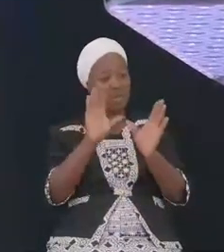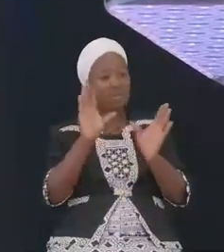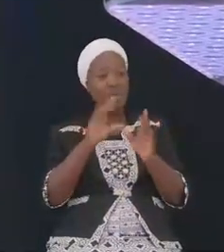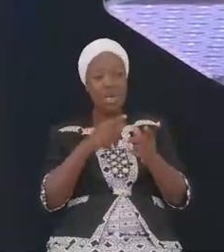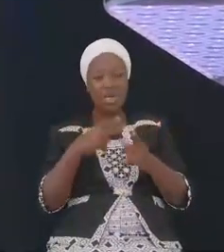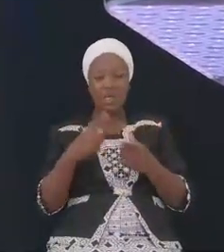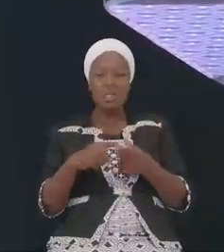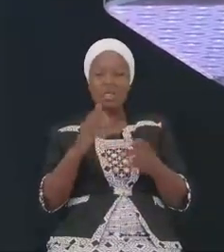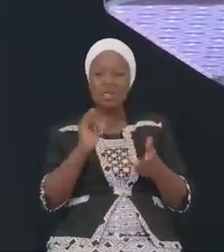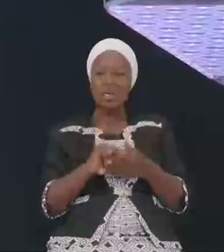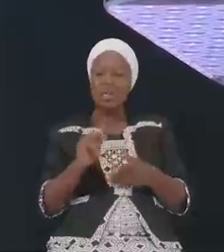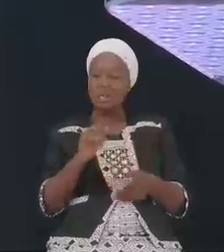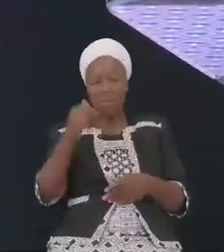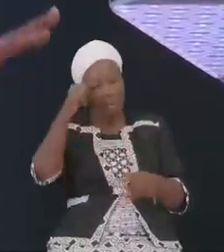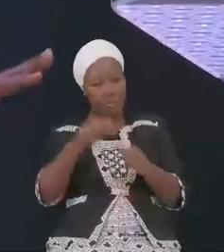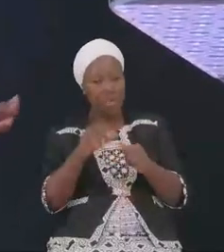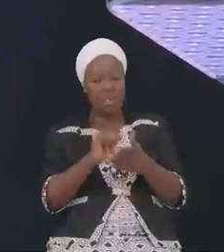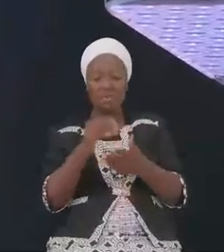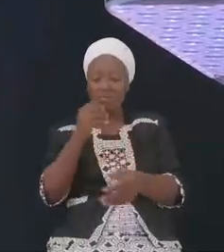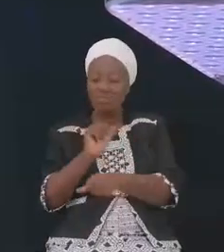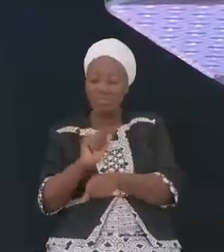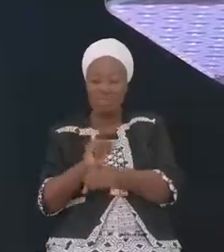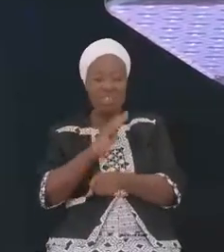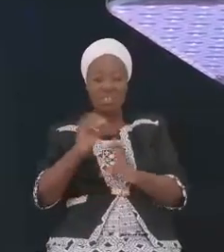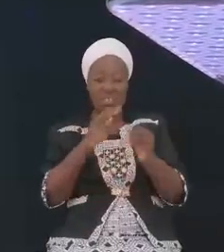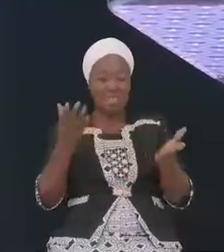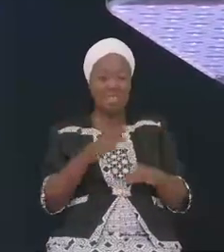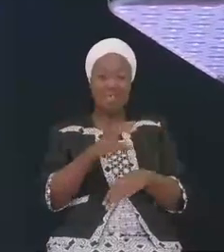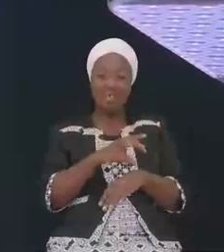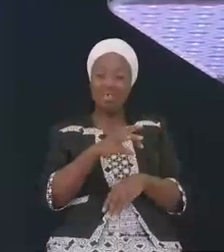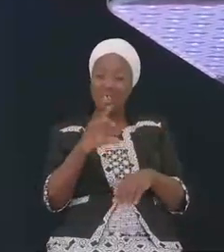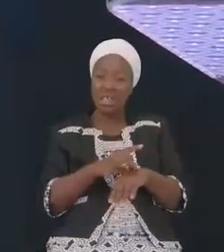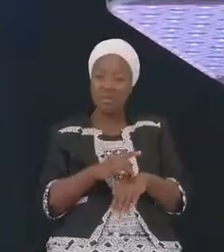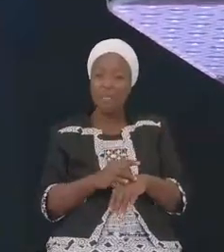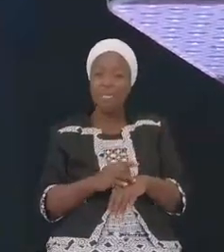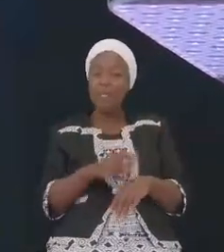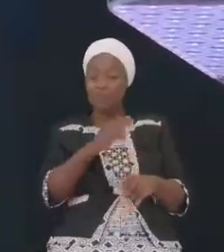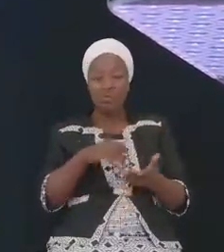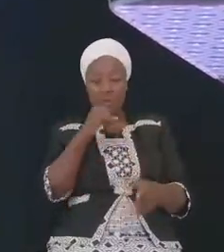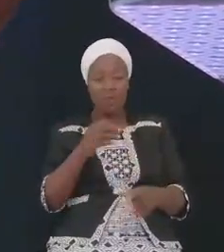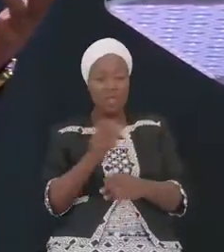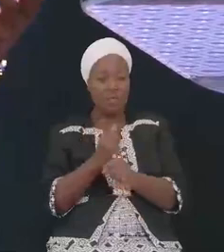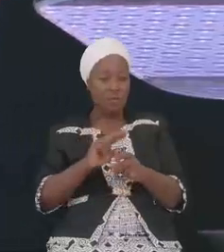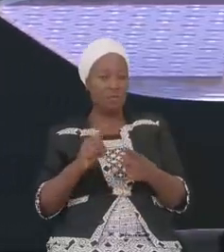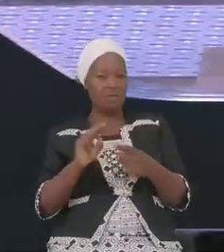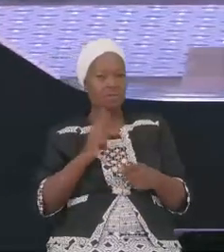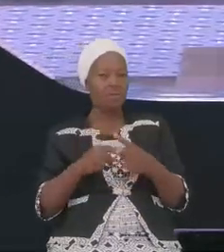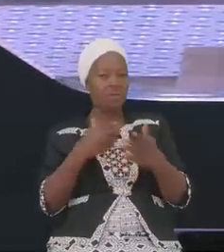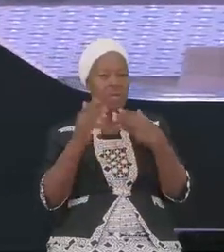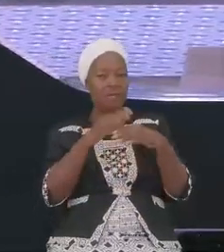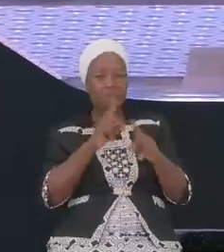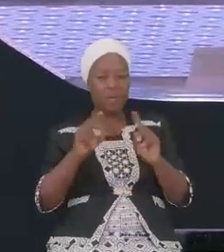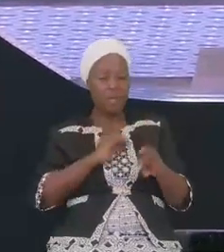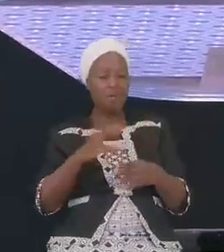l'argent. L'argent est pour le corps. Tout ce qu'on cherche, toute chose paraît se concentrer sur le corps. Mais